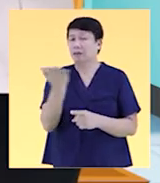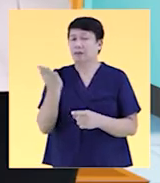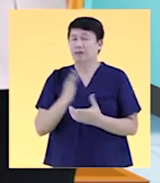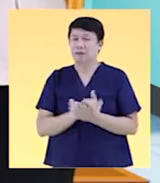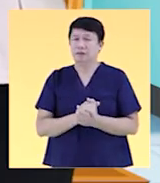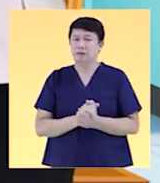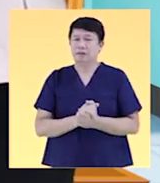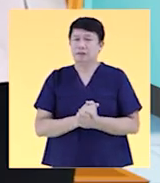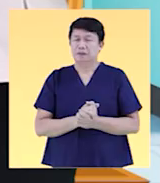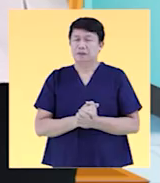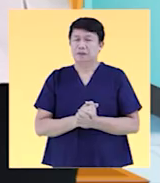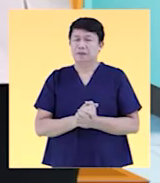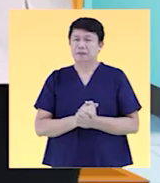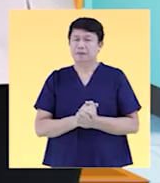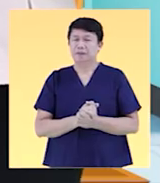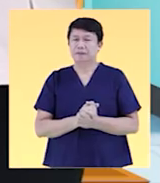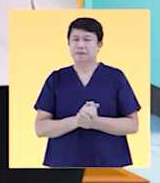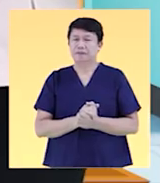kayo!